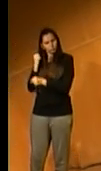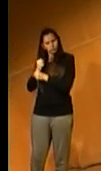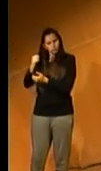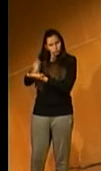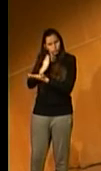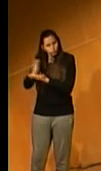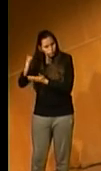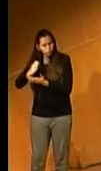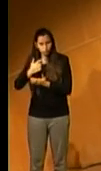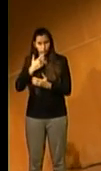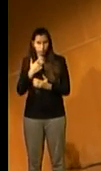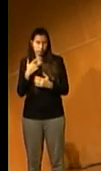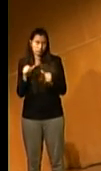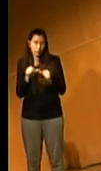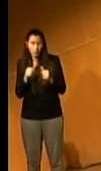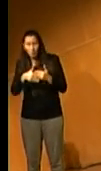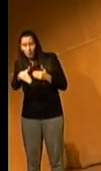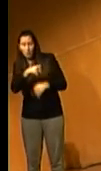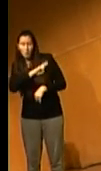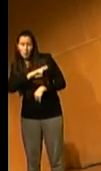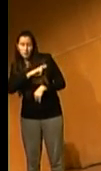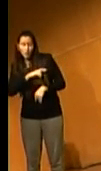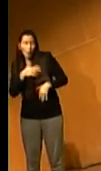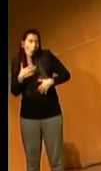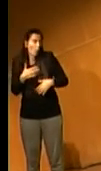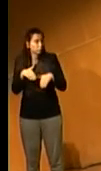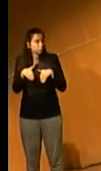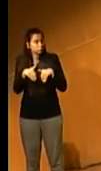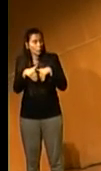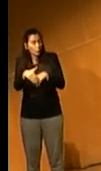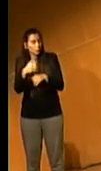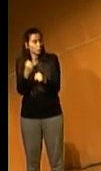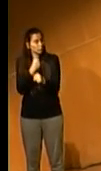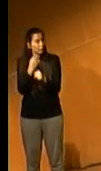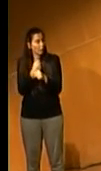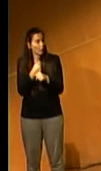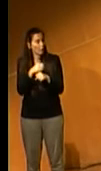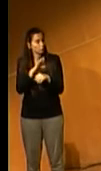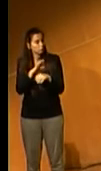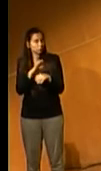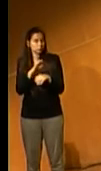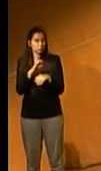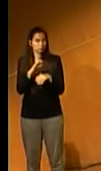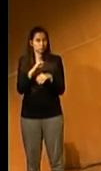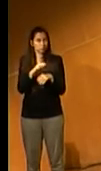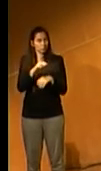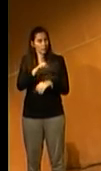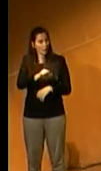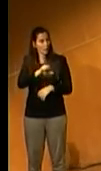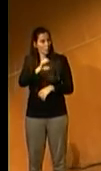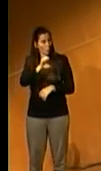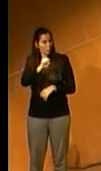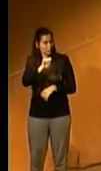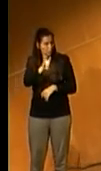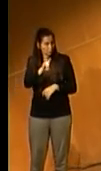vont aller vers la retraite quelques années avec une capitalisation d'expérience et un emploi qu'on trouve